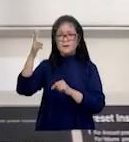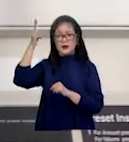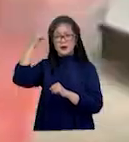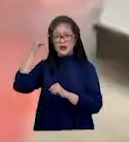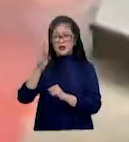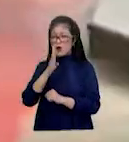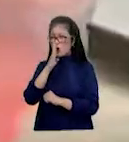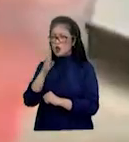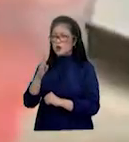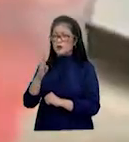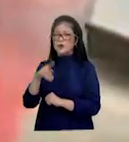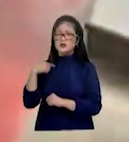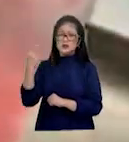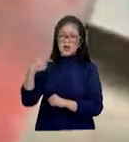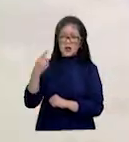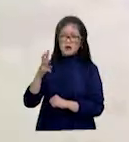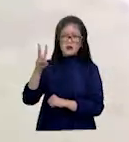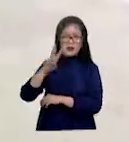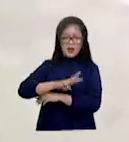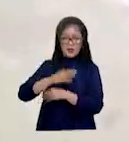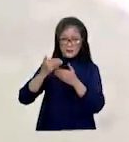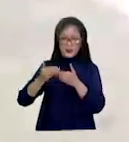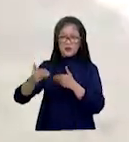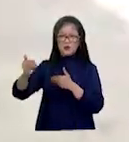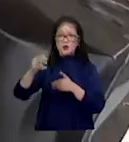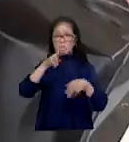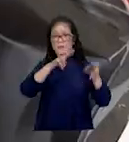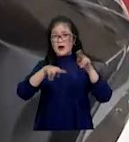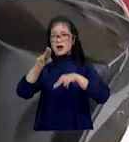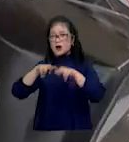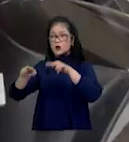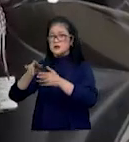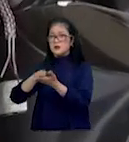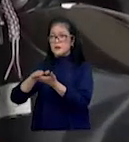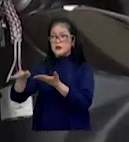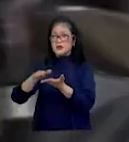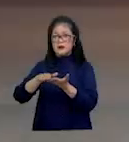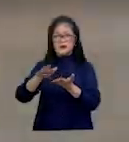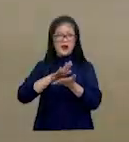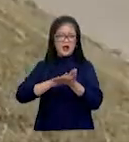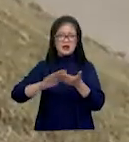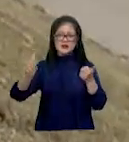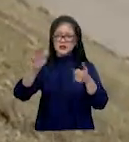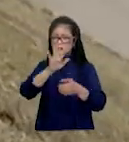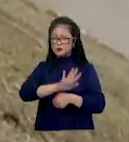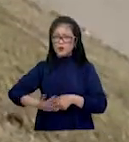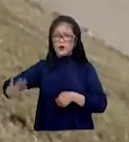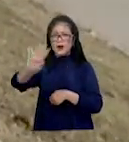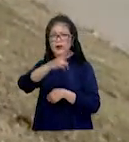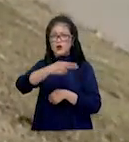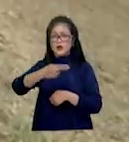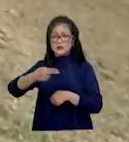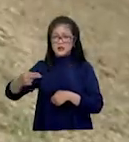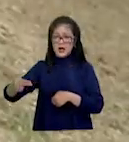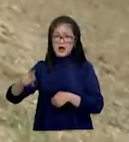depan dalam memastikan pasokan hingga distribusi BBM berjalan baik di seluruh SPBU di Indonesia. Bahkan dalam kunjungan kerjanya